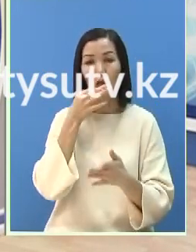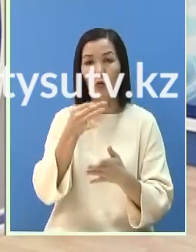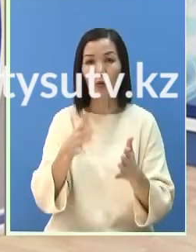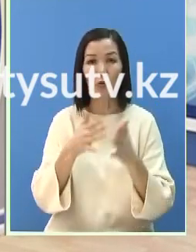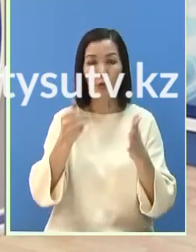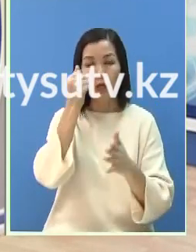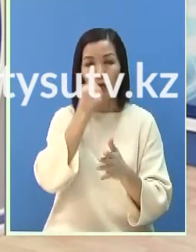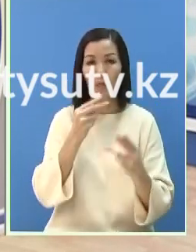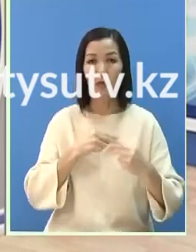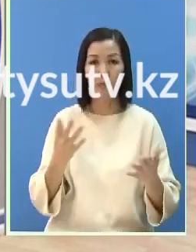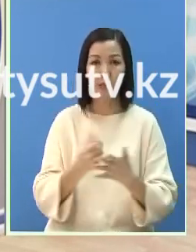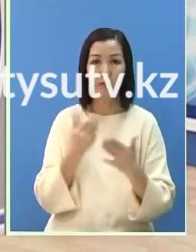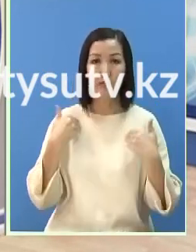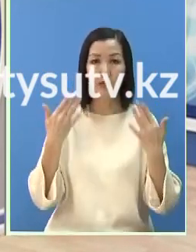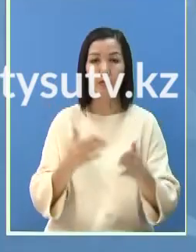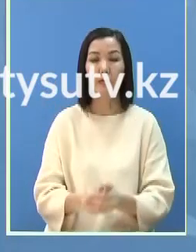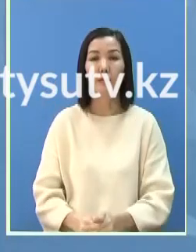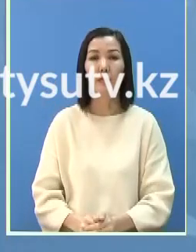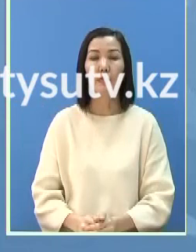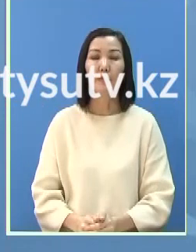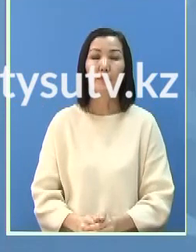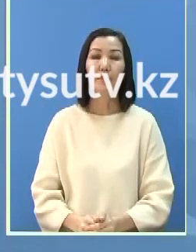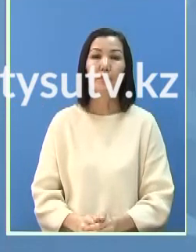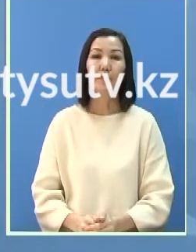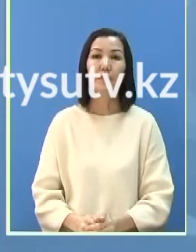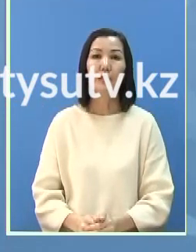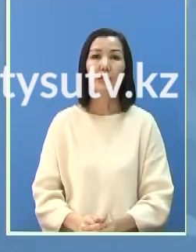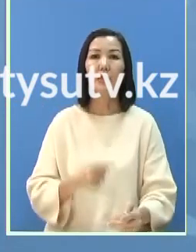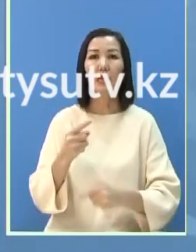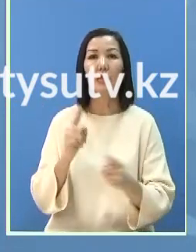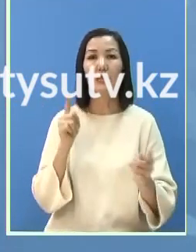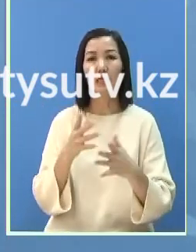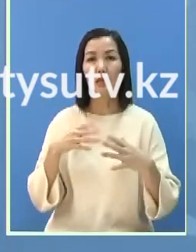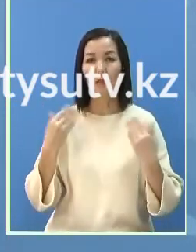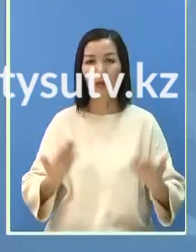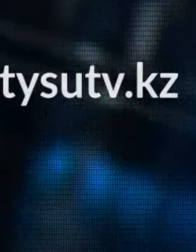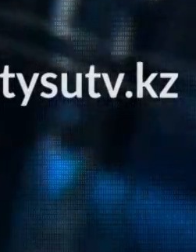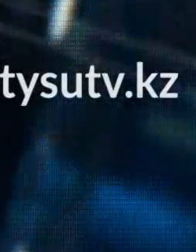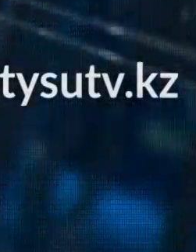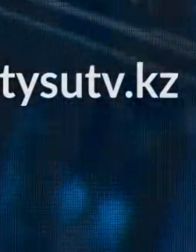білдіреміз. Еңбектеріңізге табыс тілеймін. Рахмет. Қымбатты көрермендер, эфирде есендікпен жолығайық.